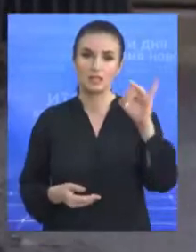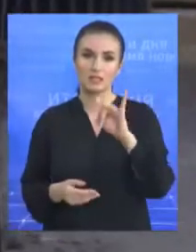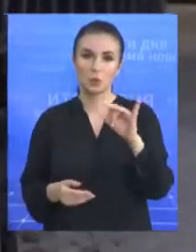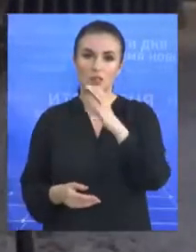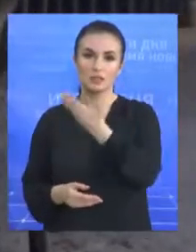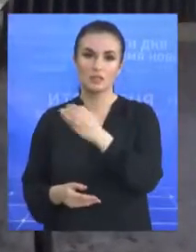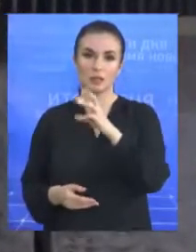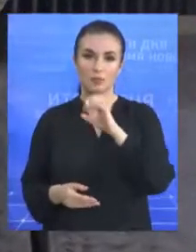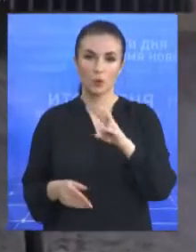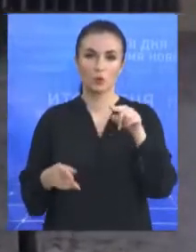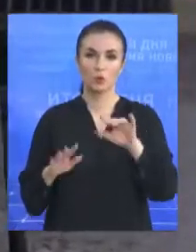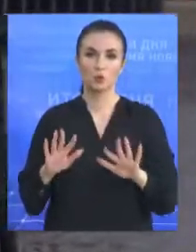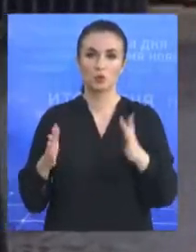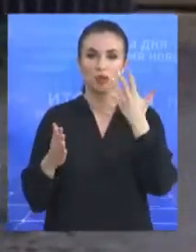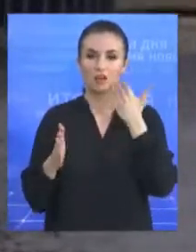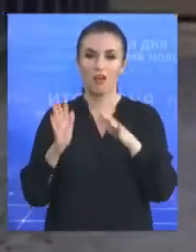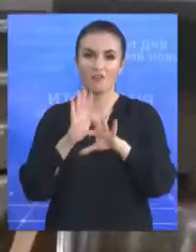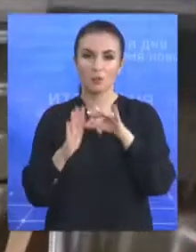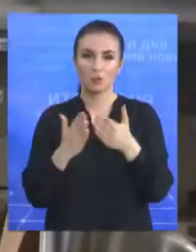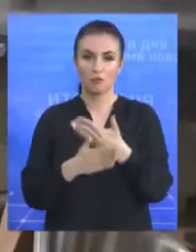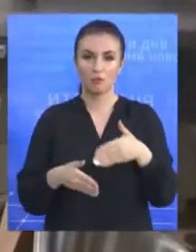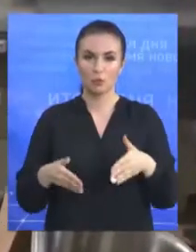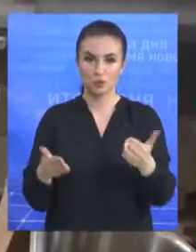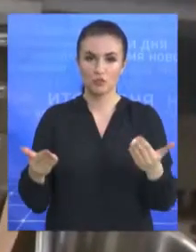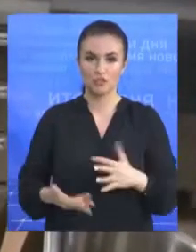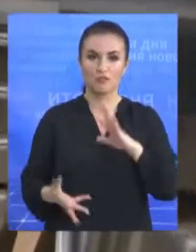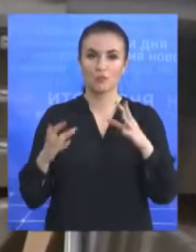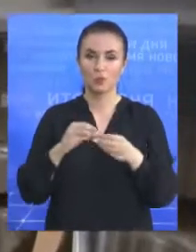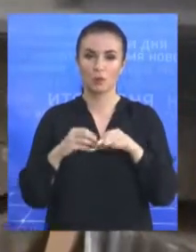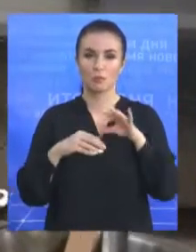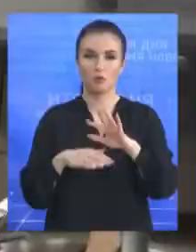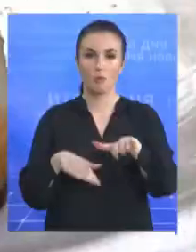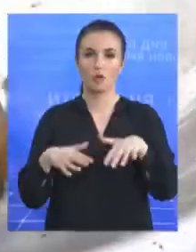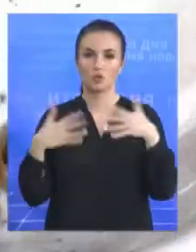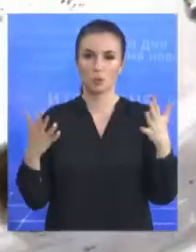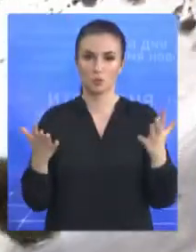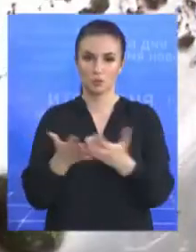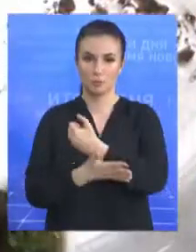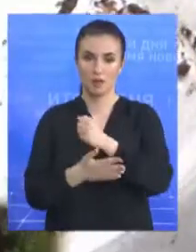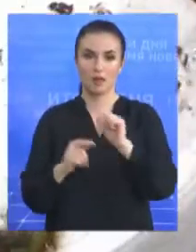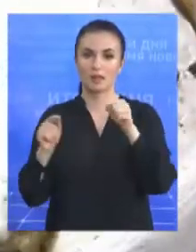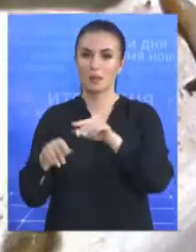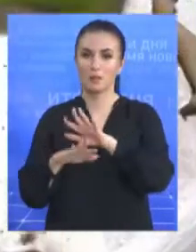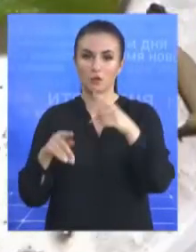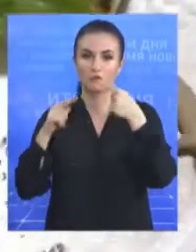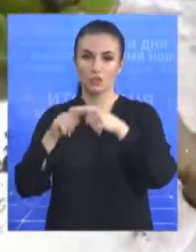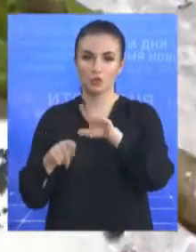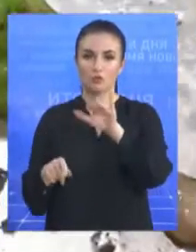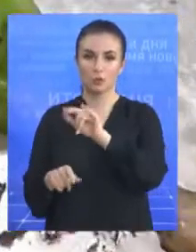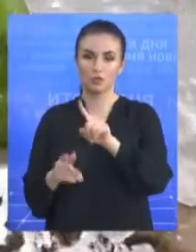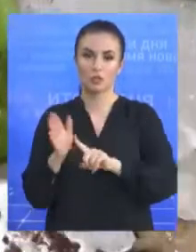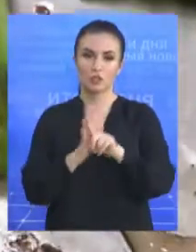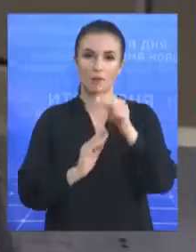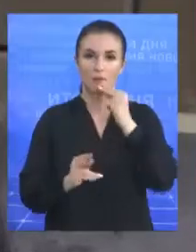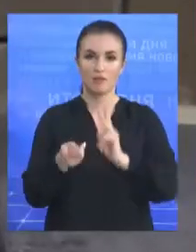История Семена Колесникова – тот случай, когда выбор нового пути в жизни в итоге привел к большому успеху. Не поступив в технический вуз,